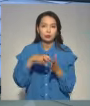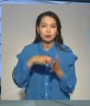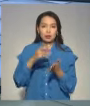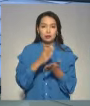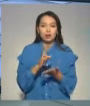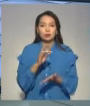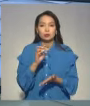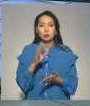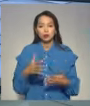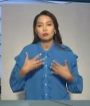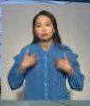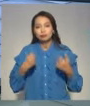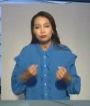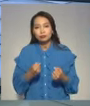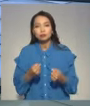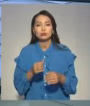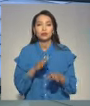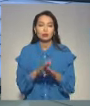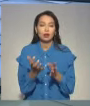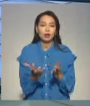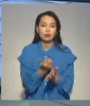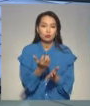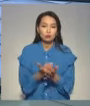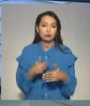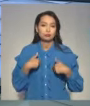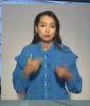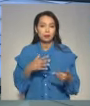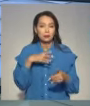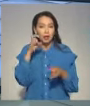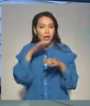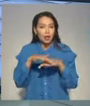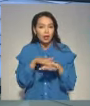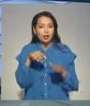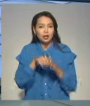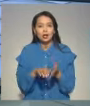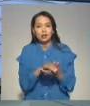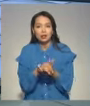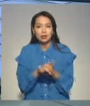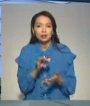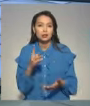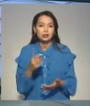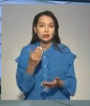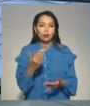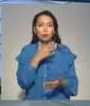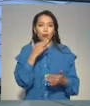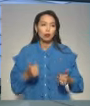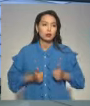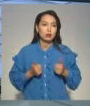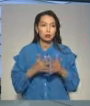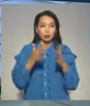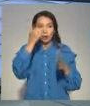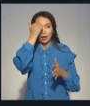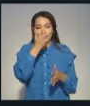Тоқаевқа зор денсаулық және толағай табыс тілеген. Елдер арасындағы ынтымақтастық пен бірлікке қосқан үлесі үшін алғыс